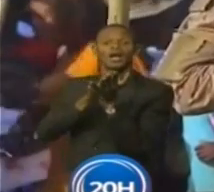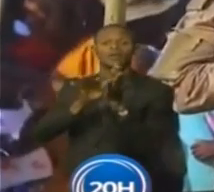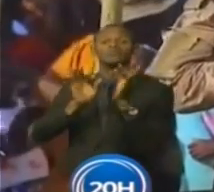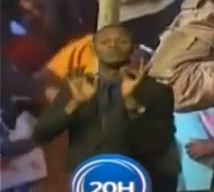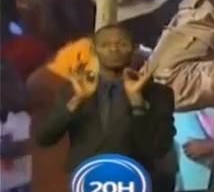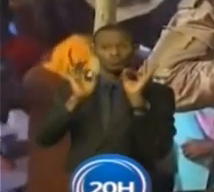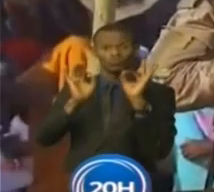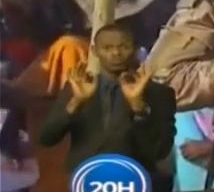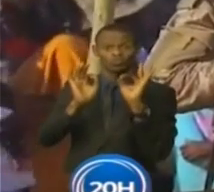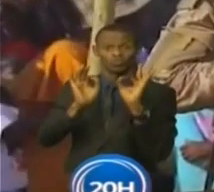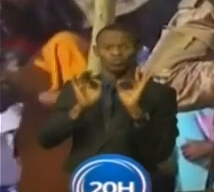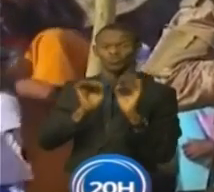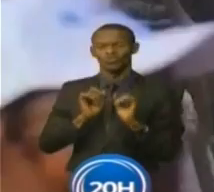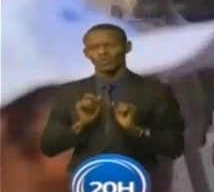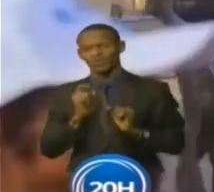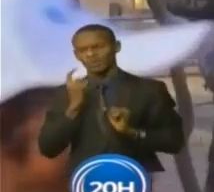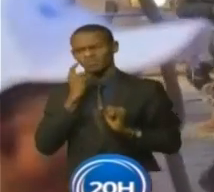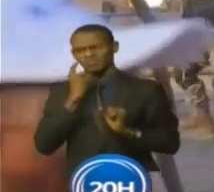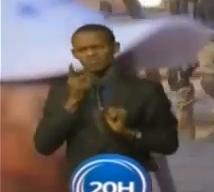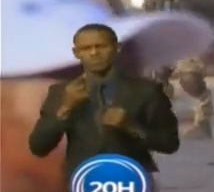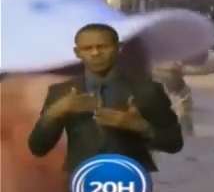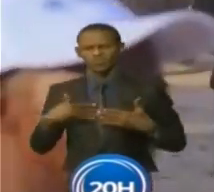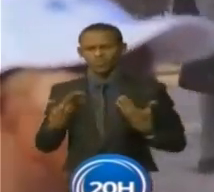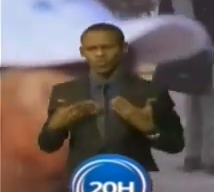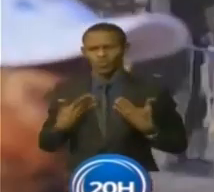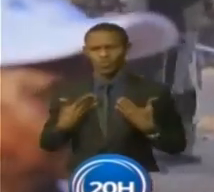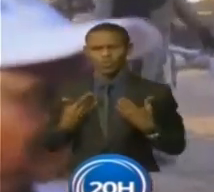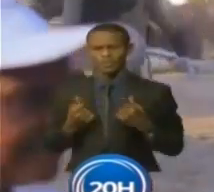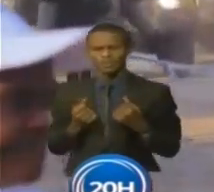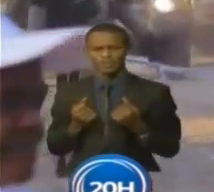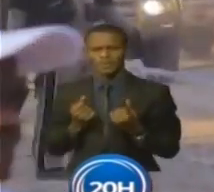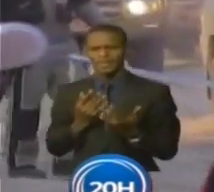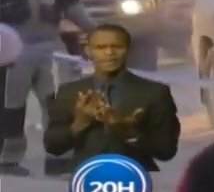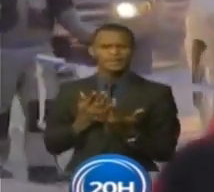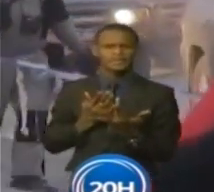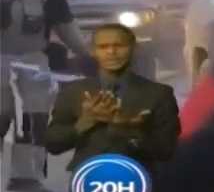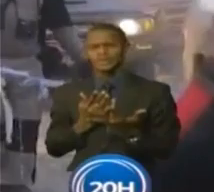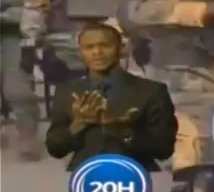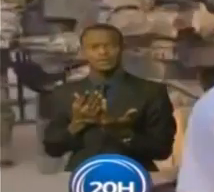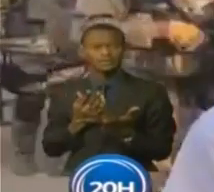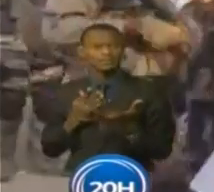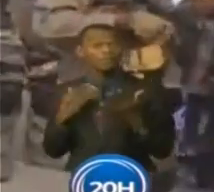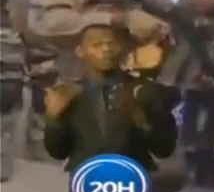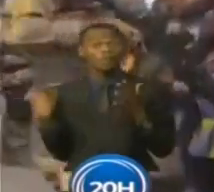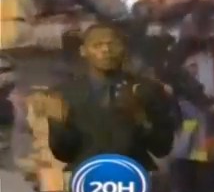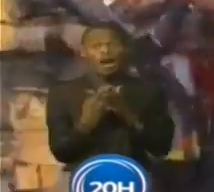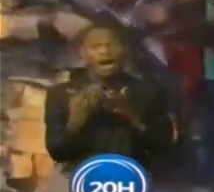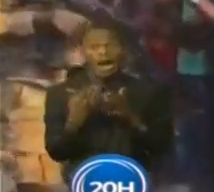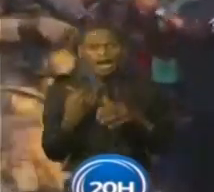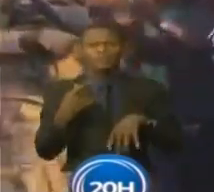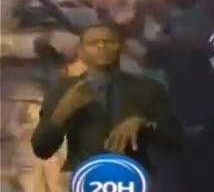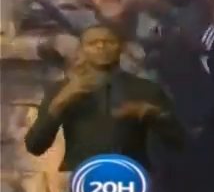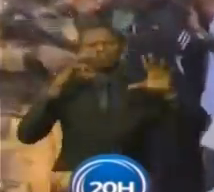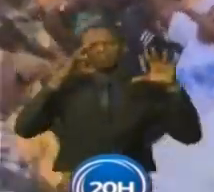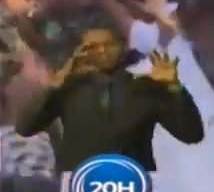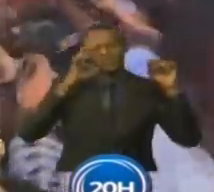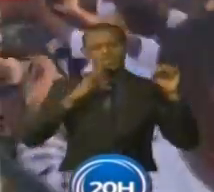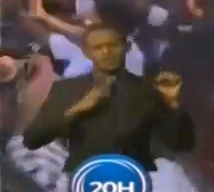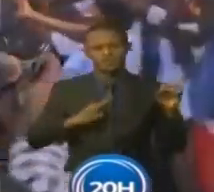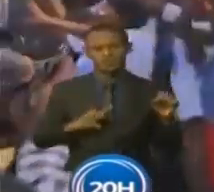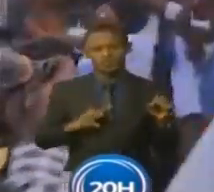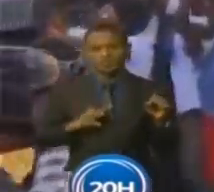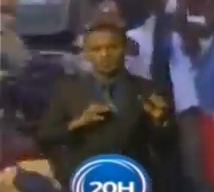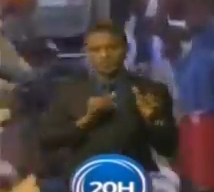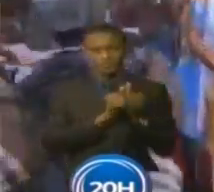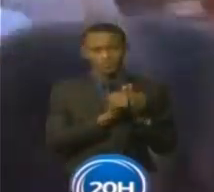Pendant ce temps, le cortège du président de la République, initiateur de ce programme qui vise la réduction des inégalités